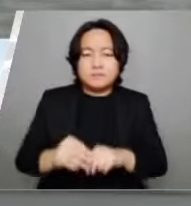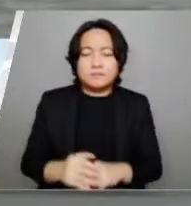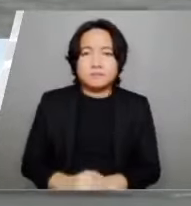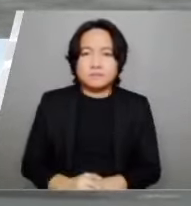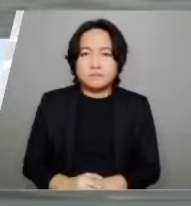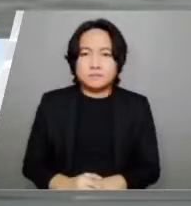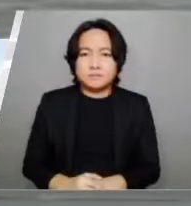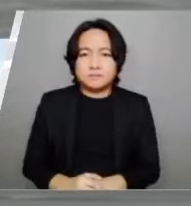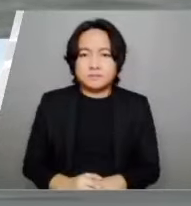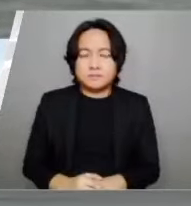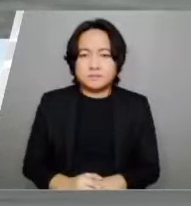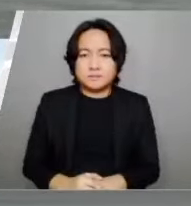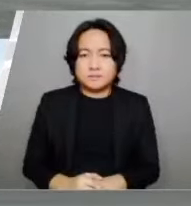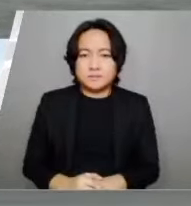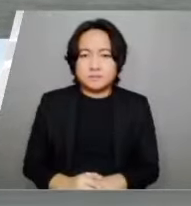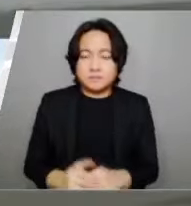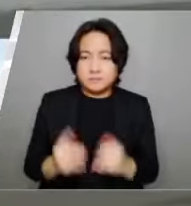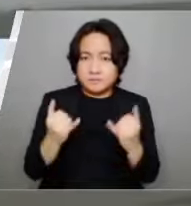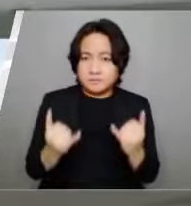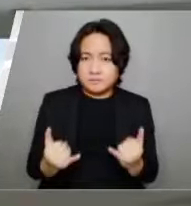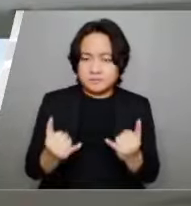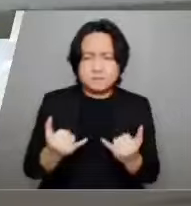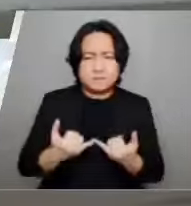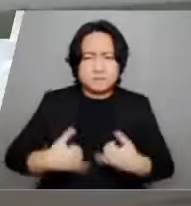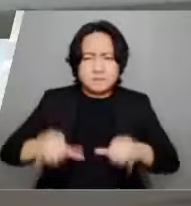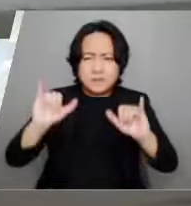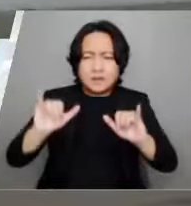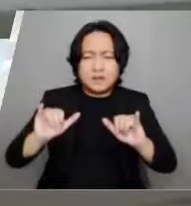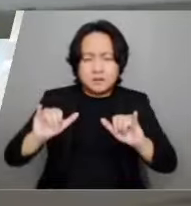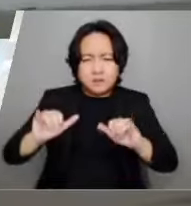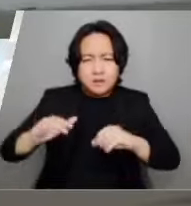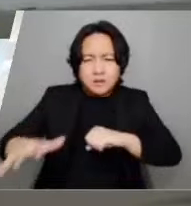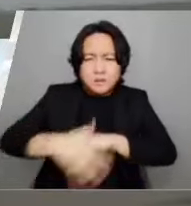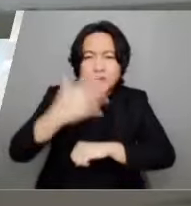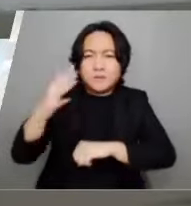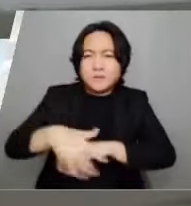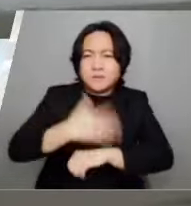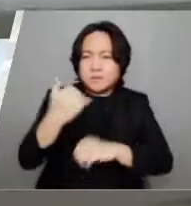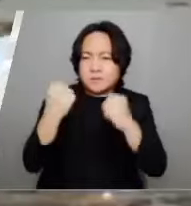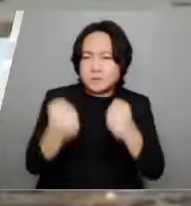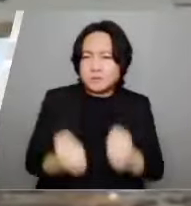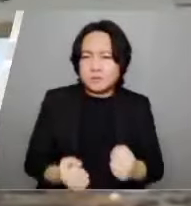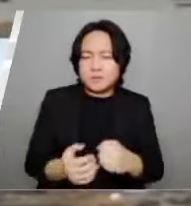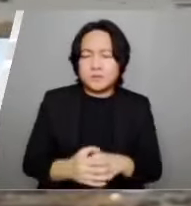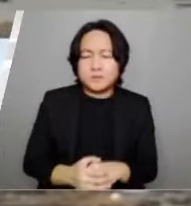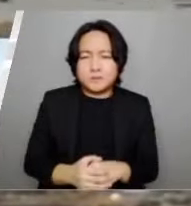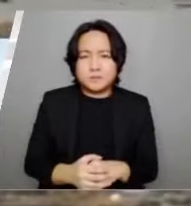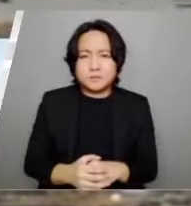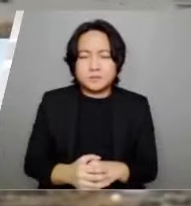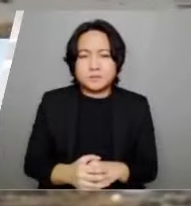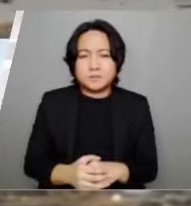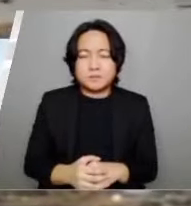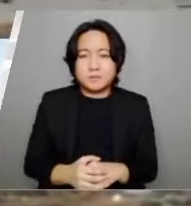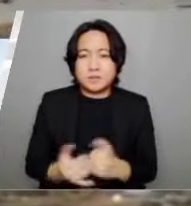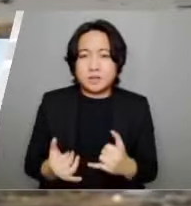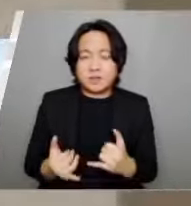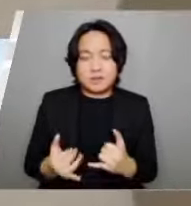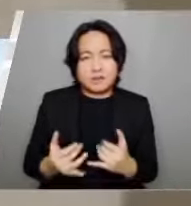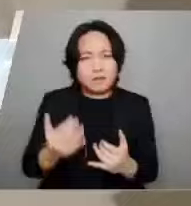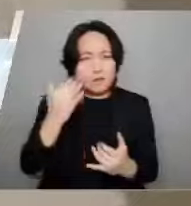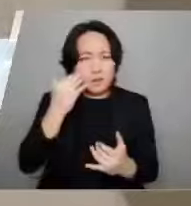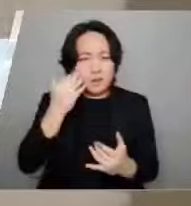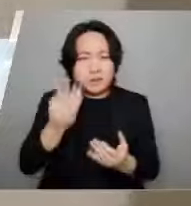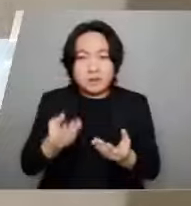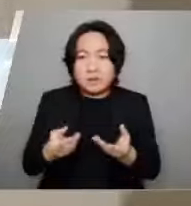At hanggang ngayon, may malakas na hampas pa rin ang alon sa baybayin. Dahil dito, kumalat ang makakapal na buhangin